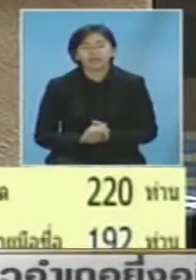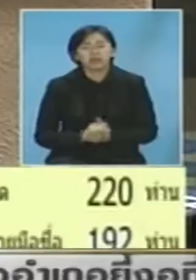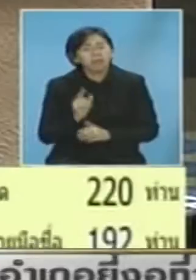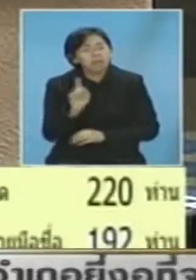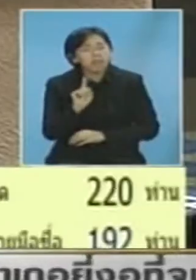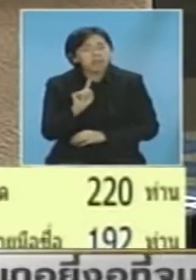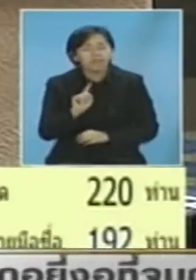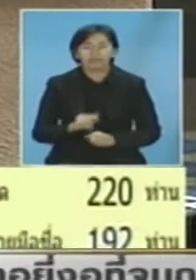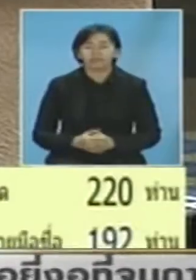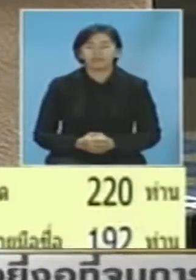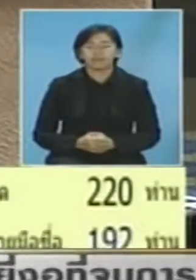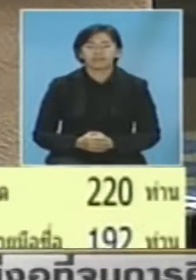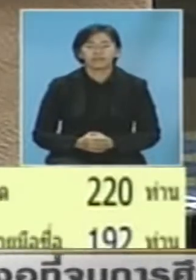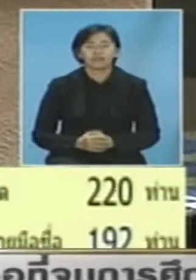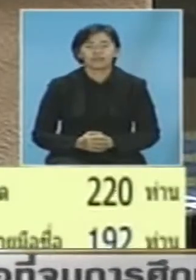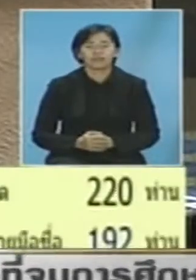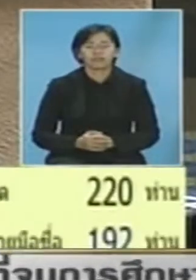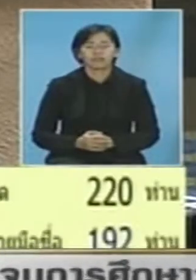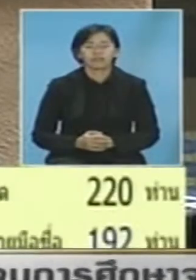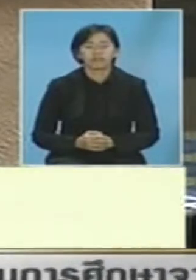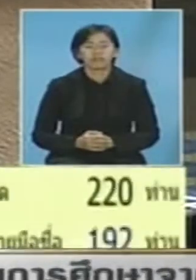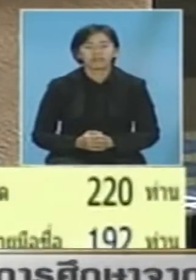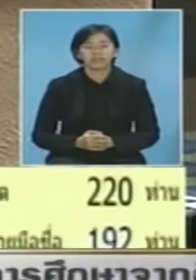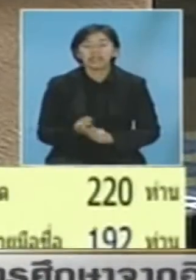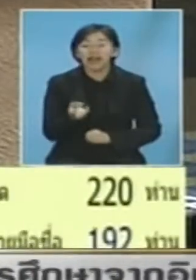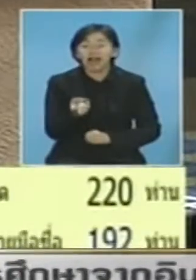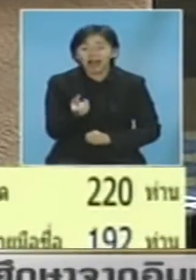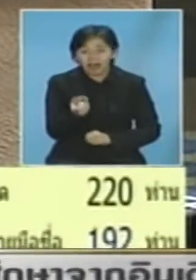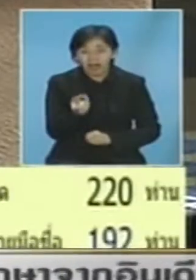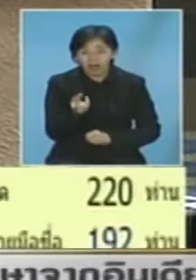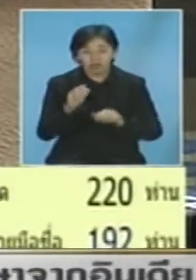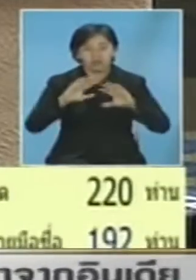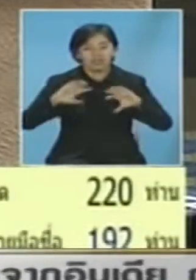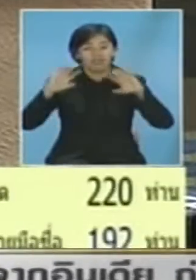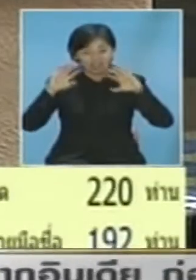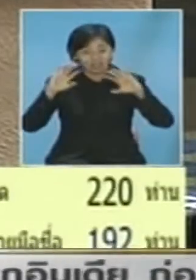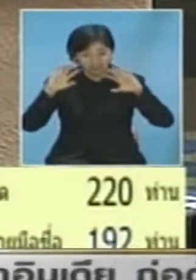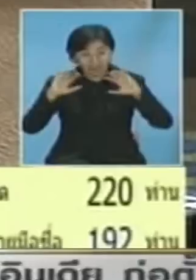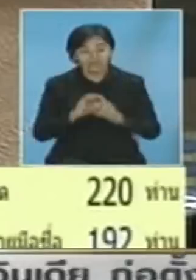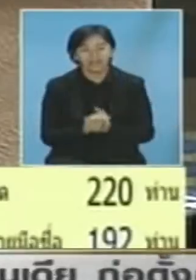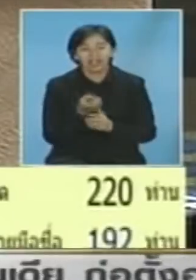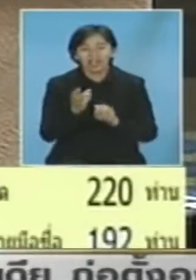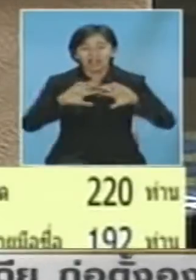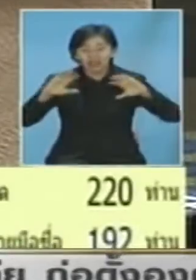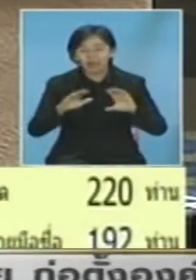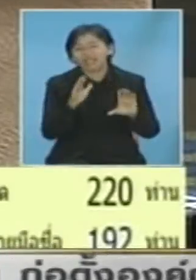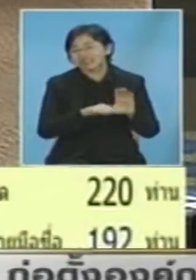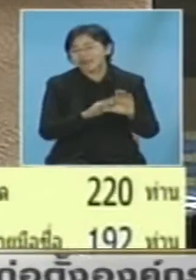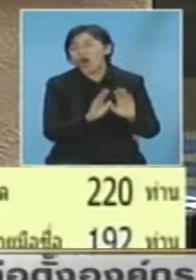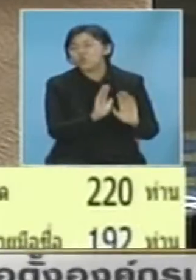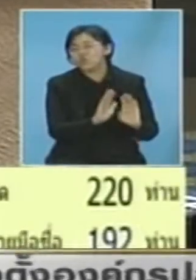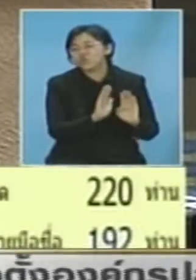ครับเพราะข้าวที่รัฐบาลของผู้ถูกกล่าวหาได้รับจำนำไ